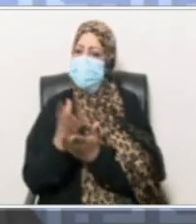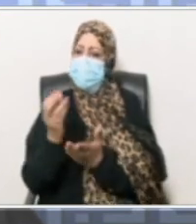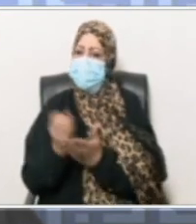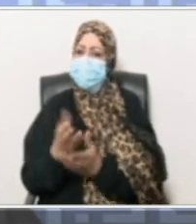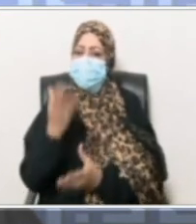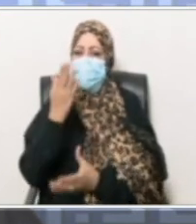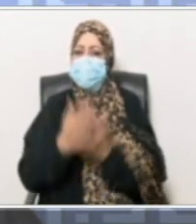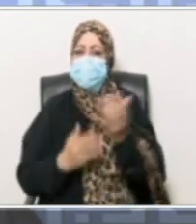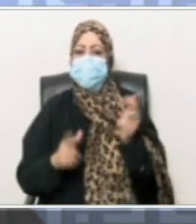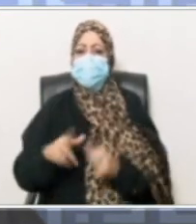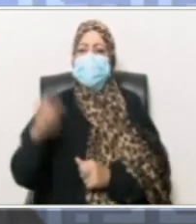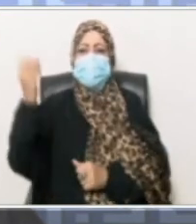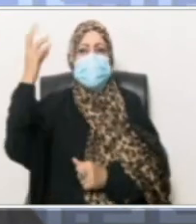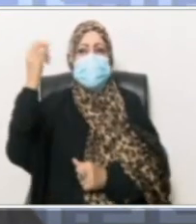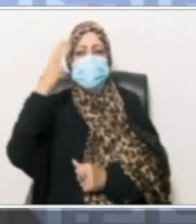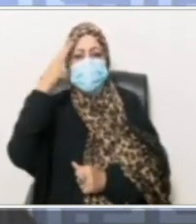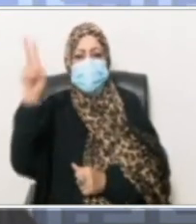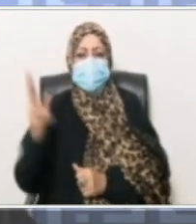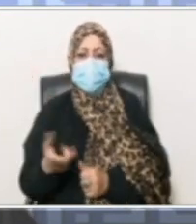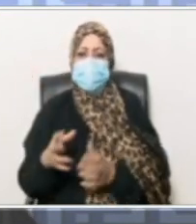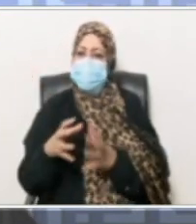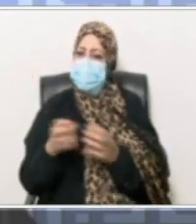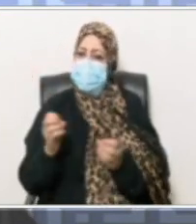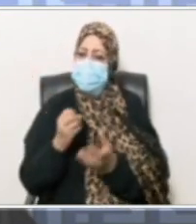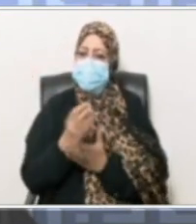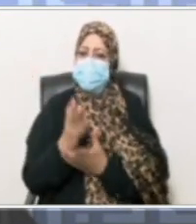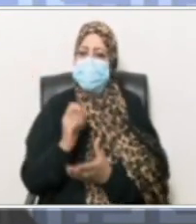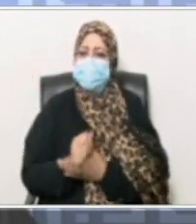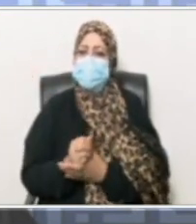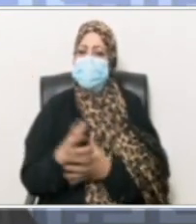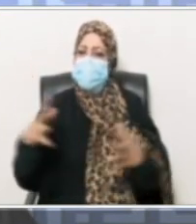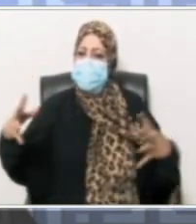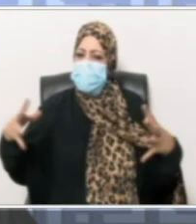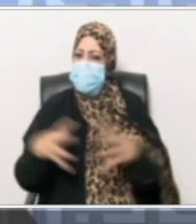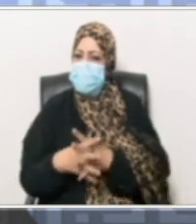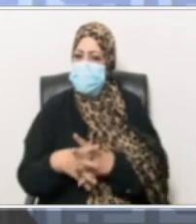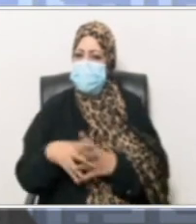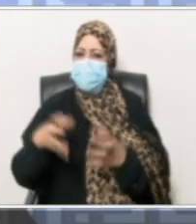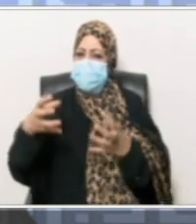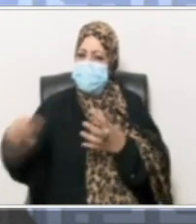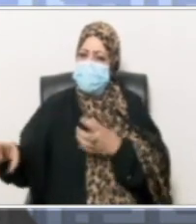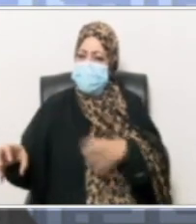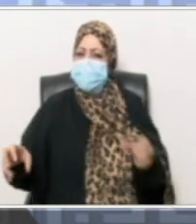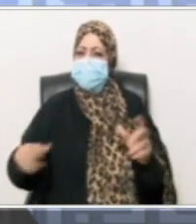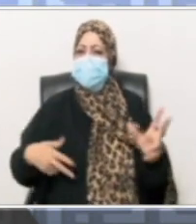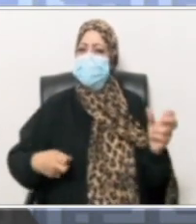لا للانفصال، بنغازي نعم للكفاح، بنغازي نعم للكفاح